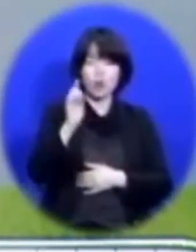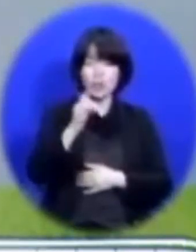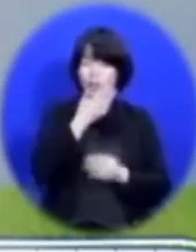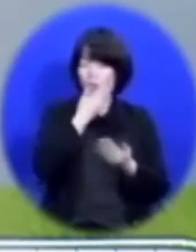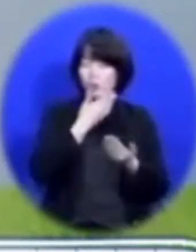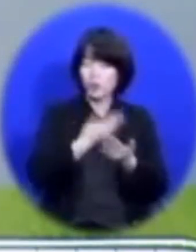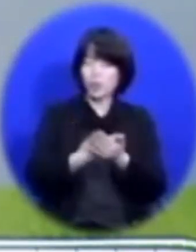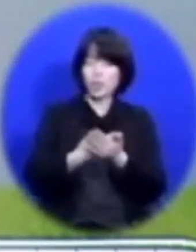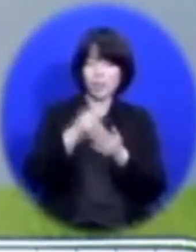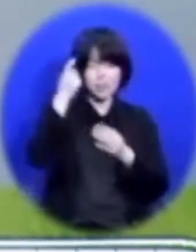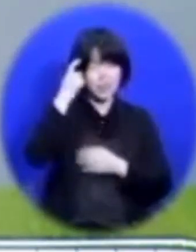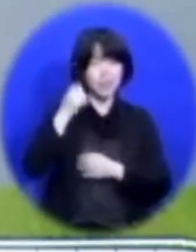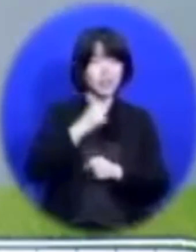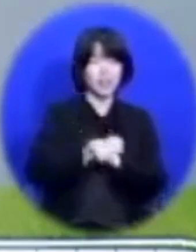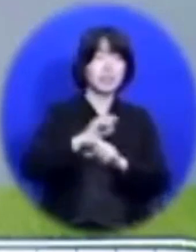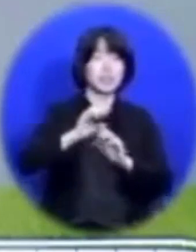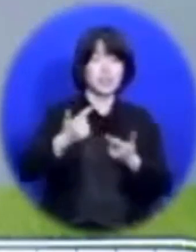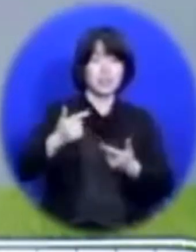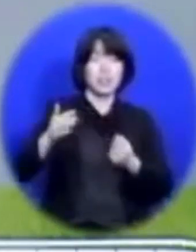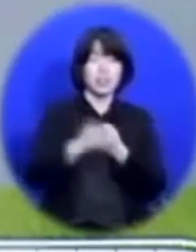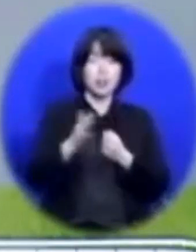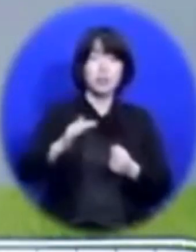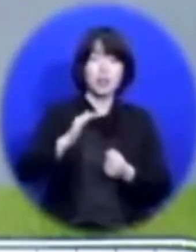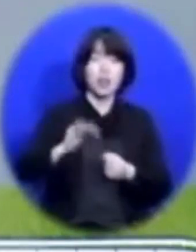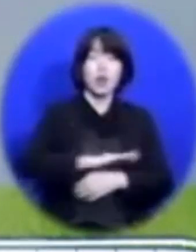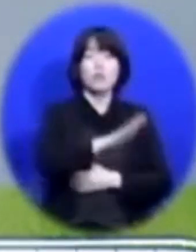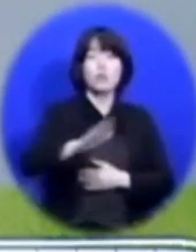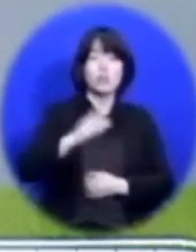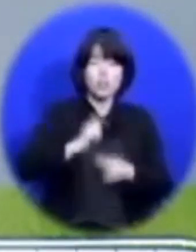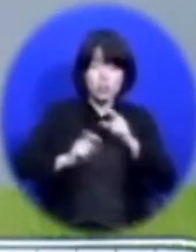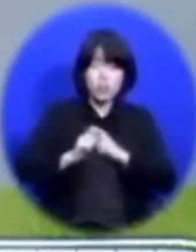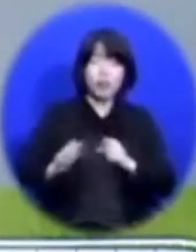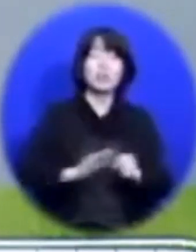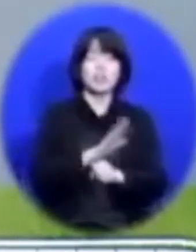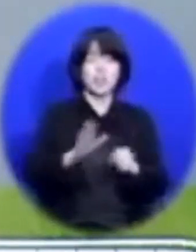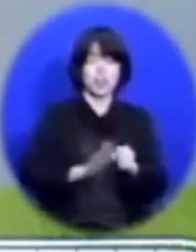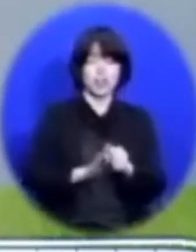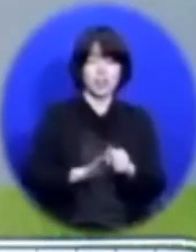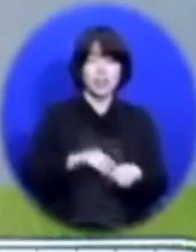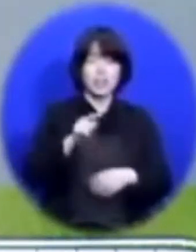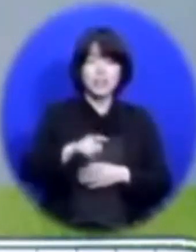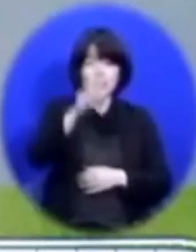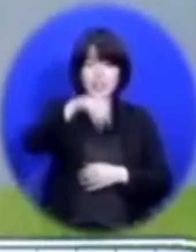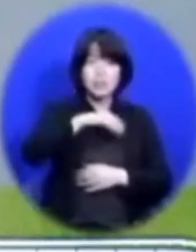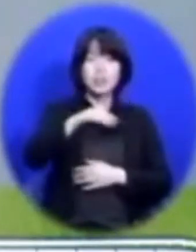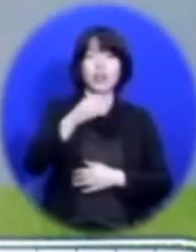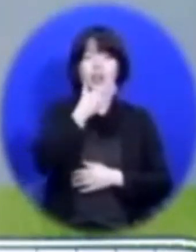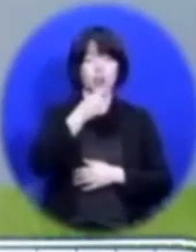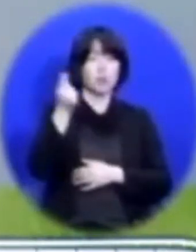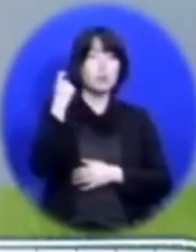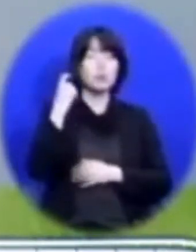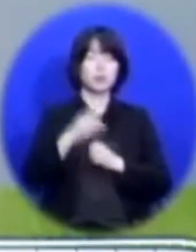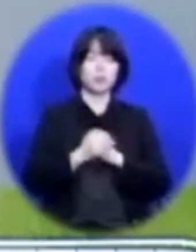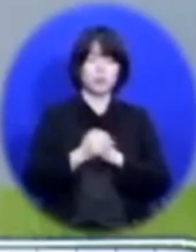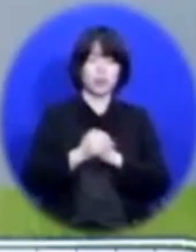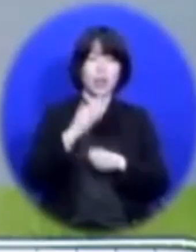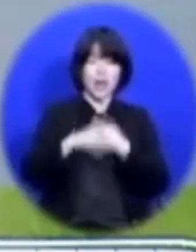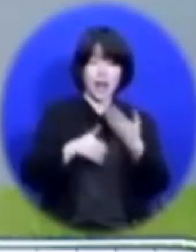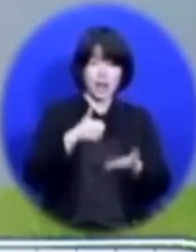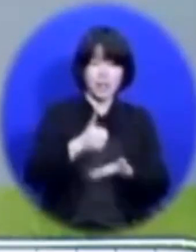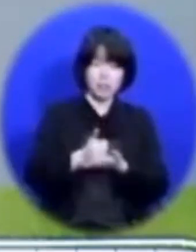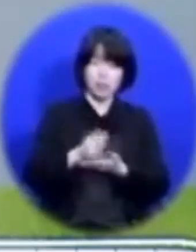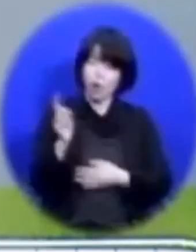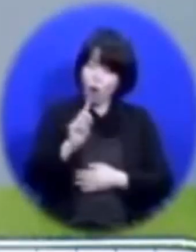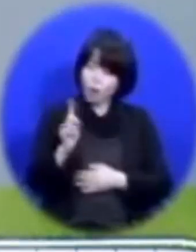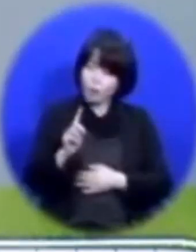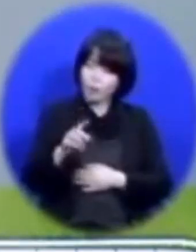않습니다. 바로그렇기때문에하나님은우리를더욱사랑하시는것입니다. 그것이바로십자가의복음입니다.하나님은 어떤이유